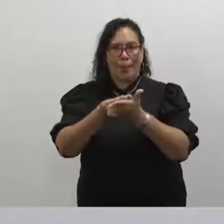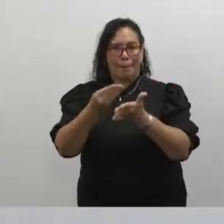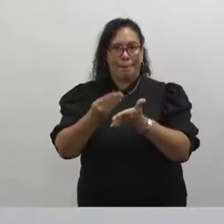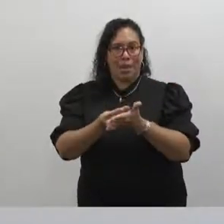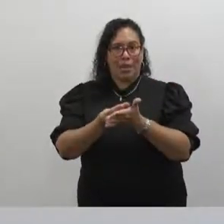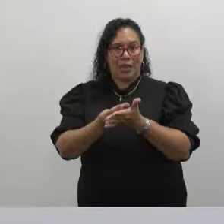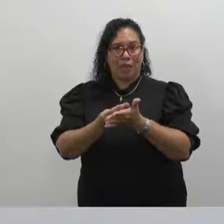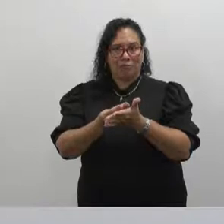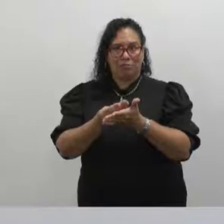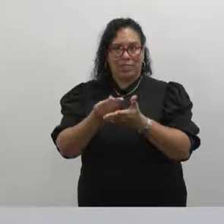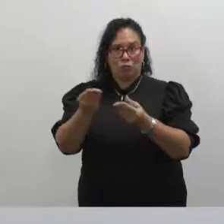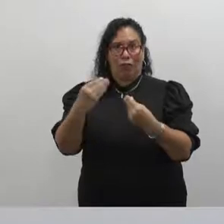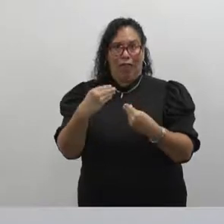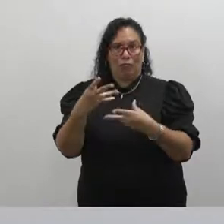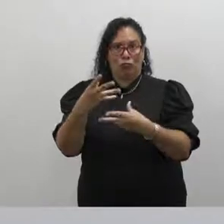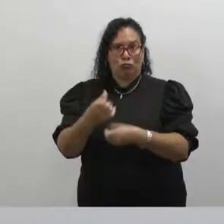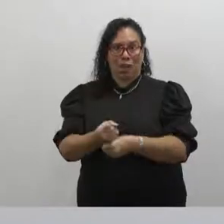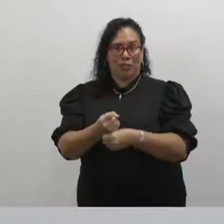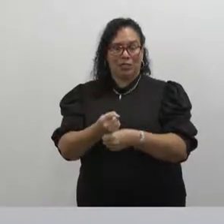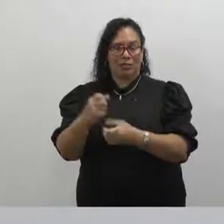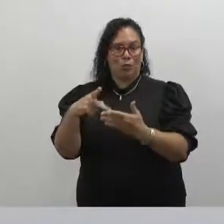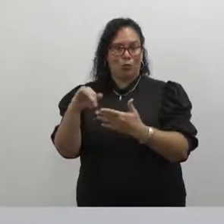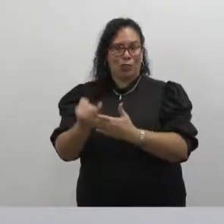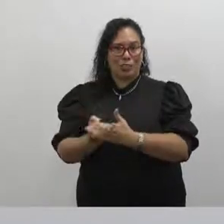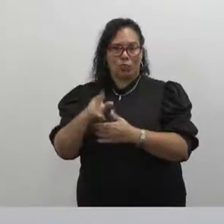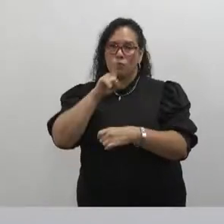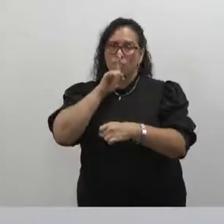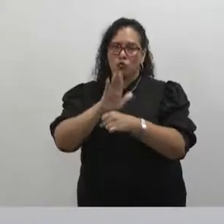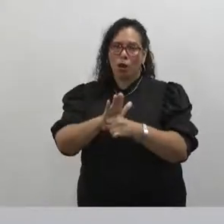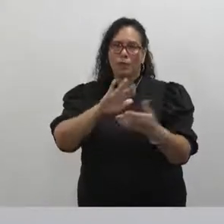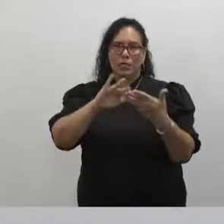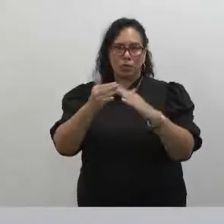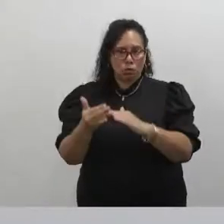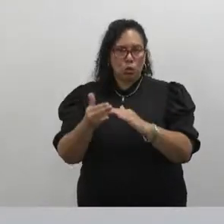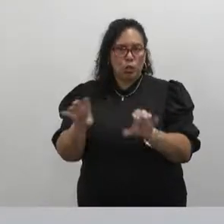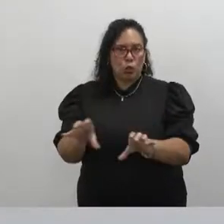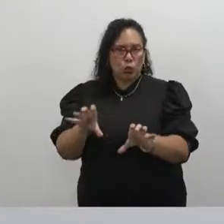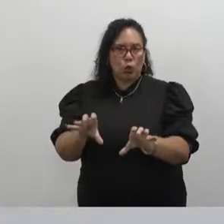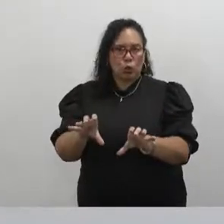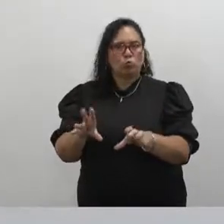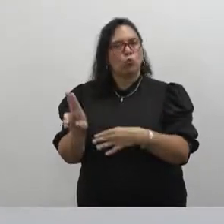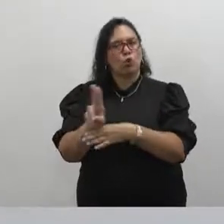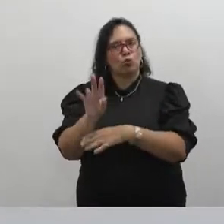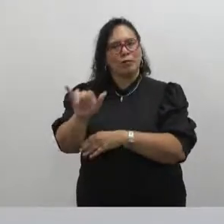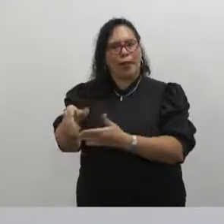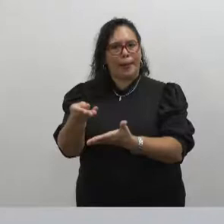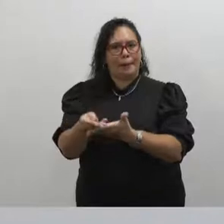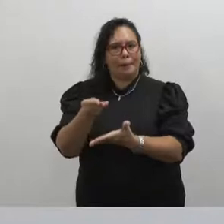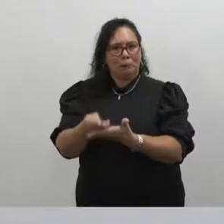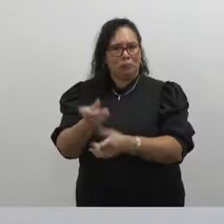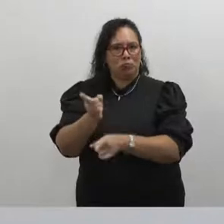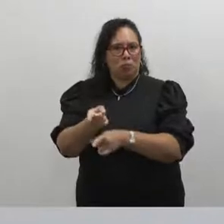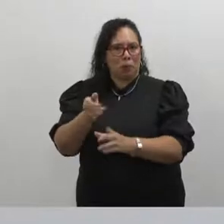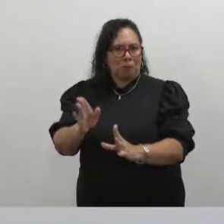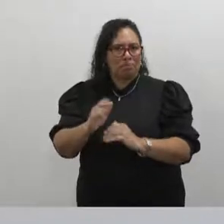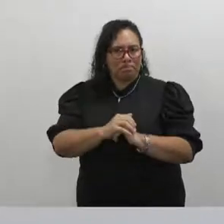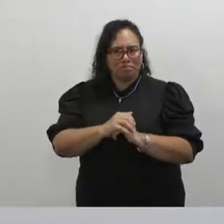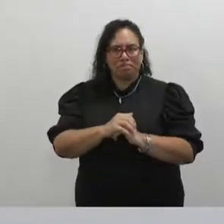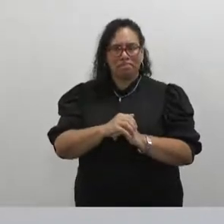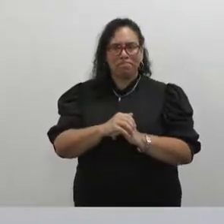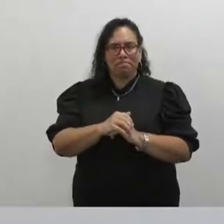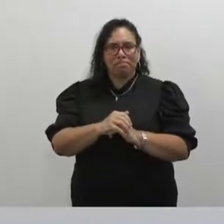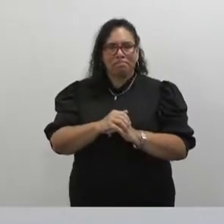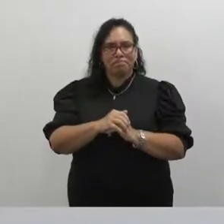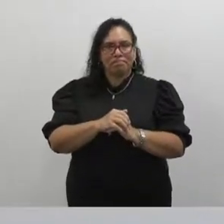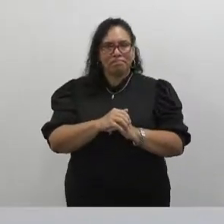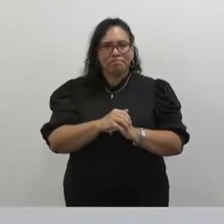chung phố quạt ở phố quạt khơi thả lôi cả đầy phố quạt bàn phố đo chung dương quạt miền chung lưu chút chạy